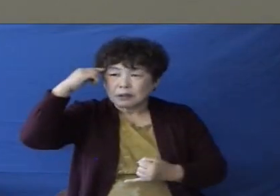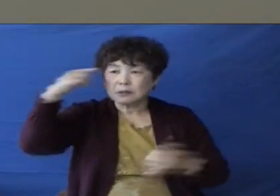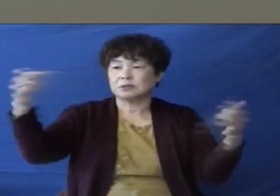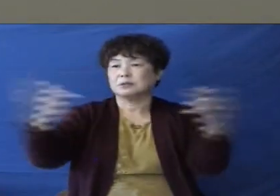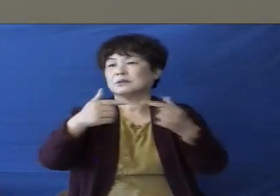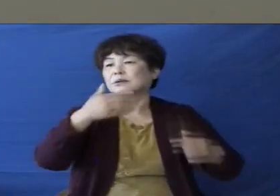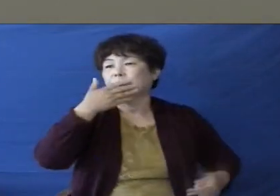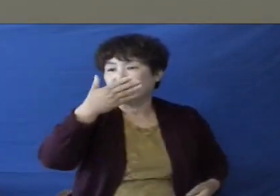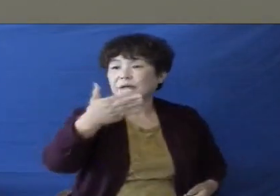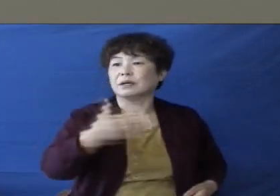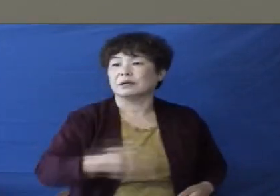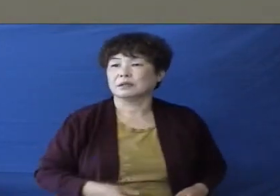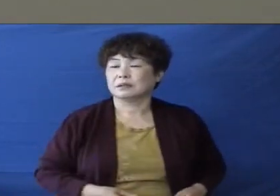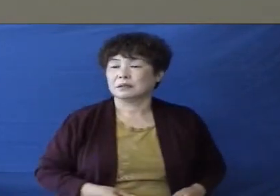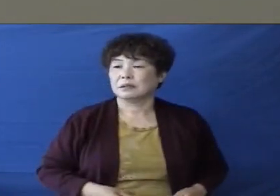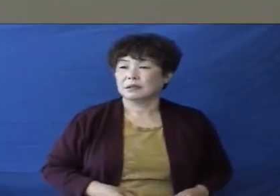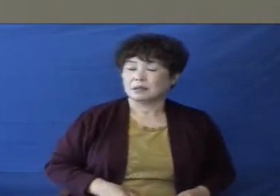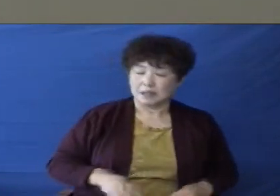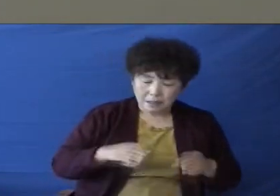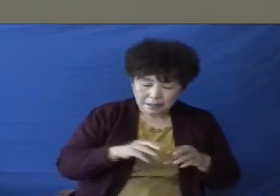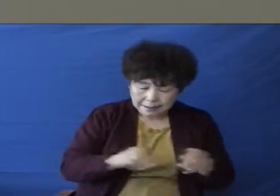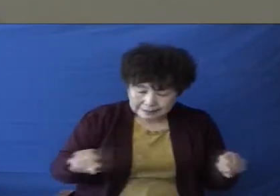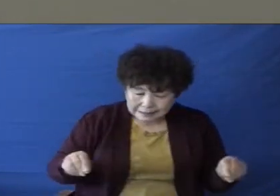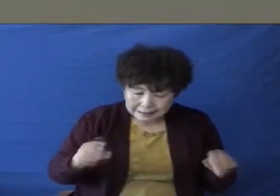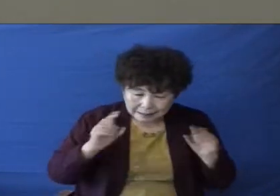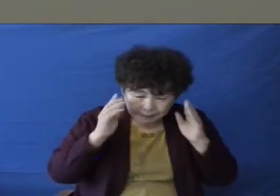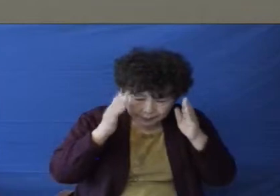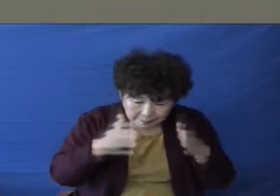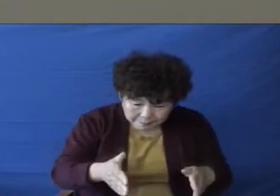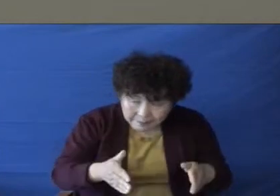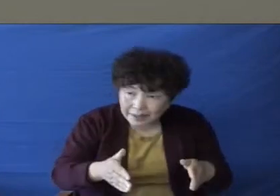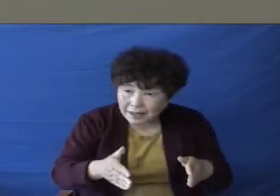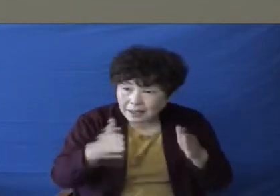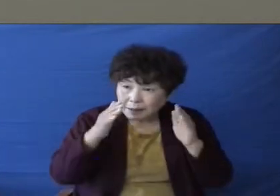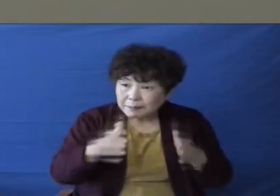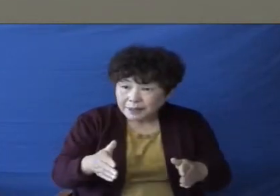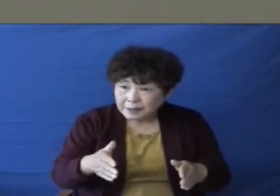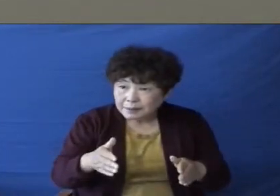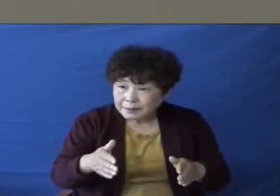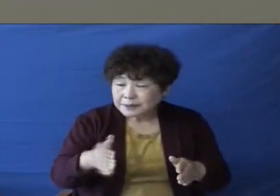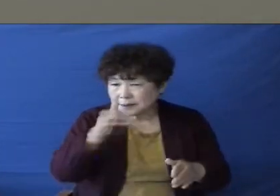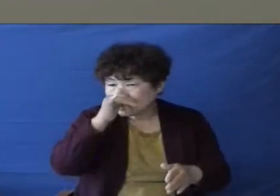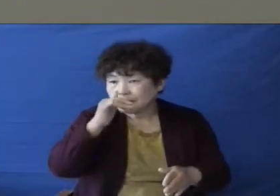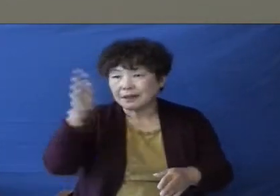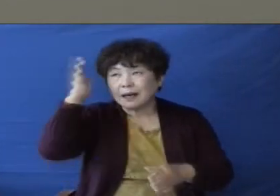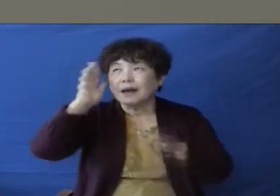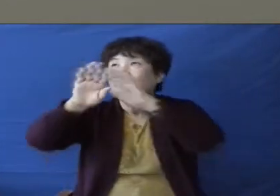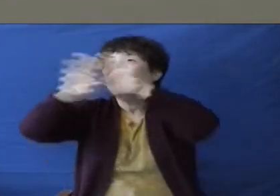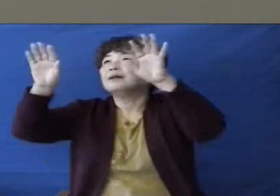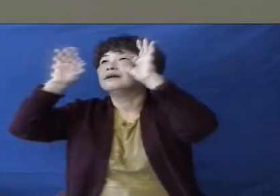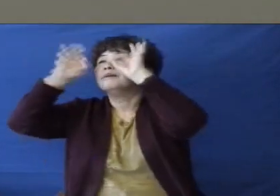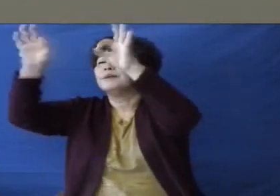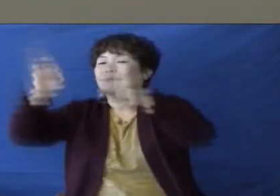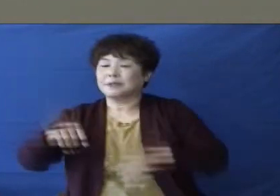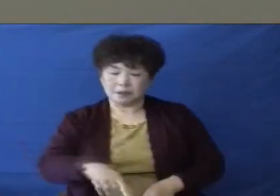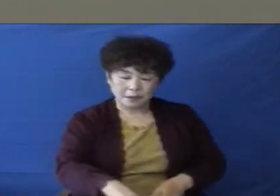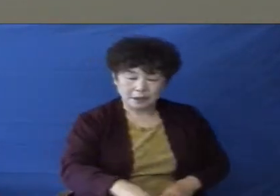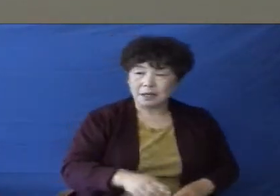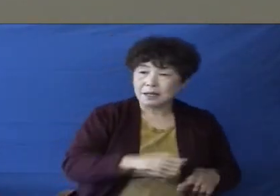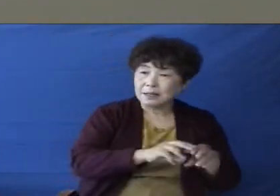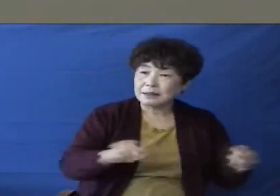바라보고 사는 여인이 됩니다 이런 그런데 특징 이 뭐예요 땅만 바라본 특징 이 뭡니까 귀신에게 사로잡혀 있고